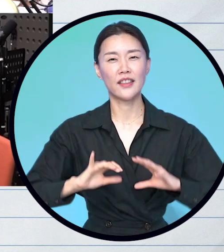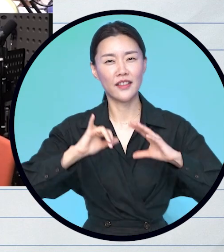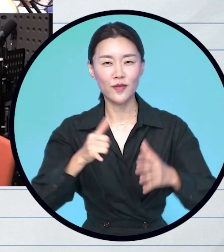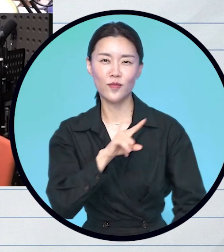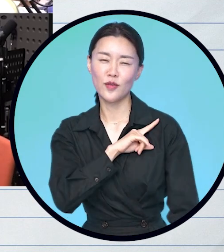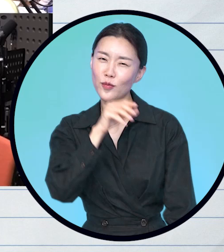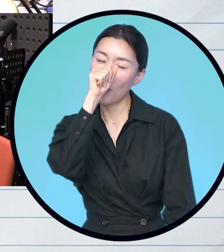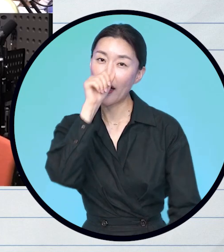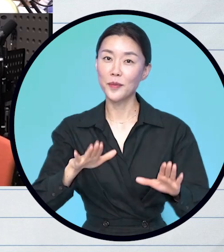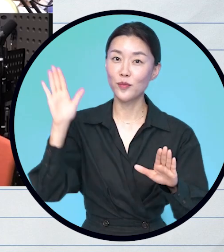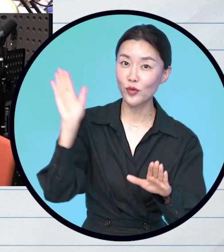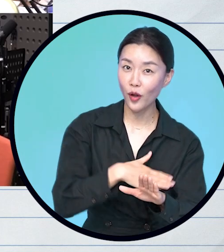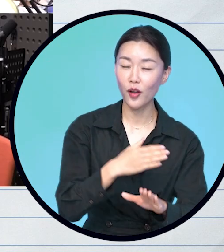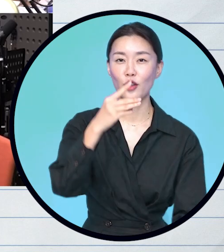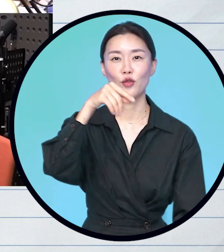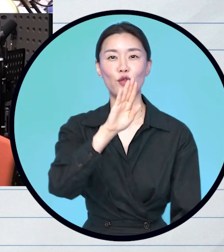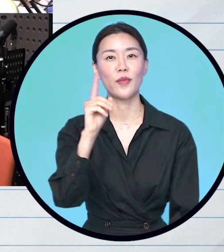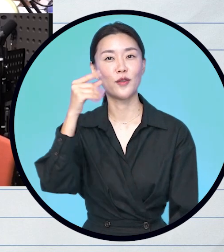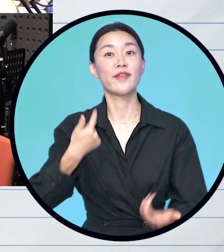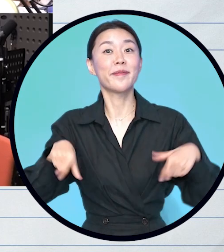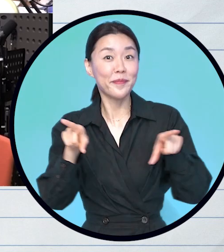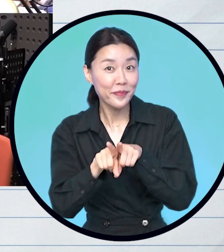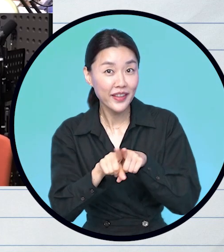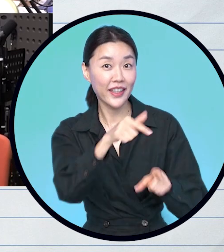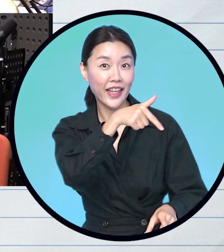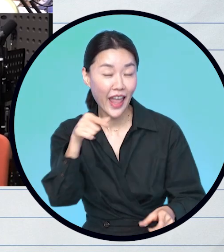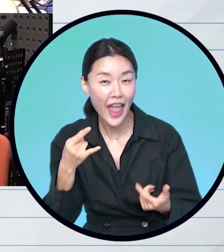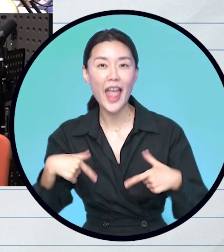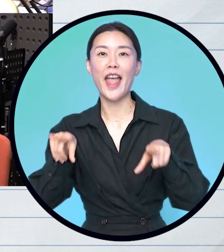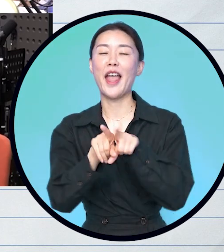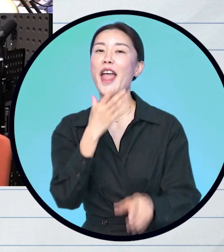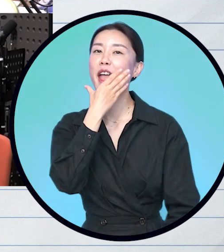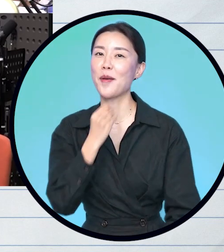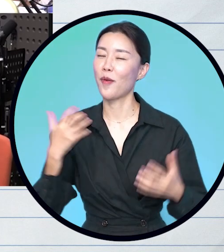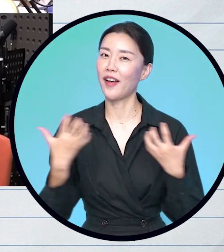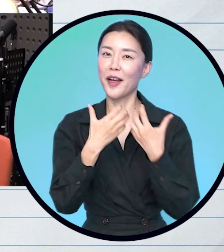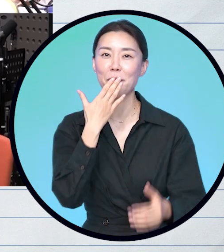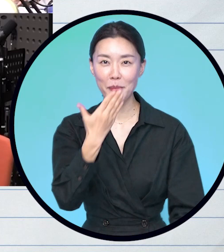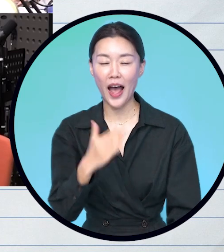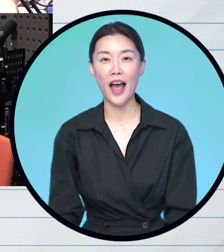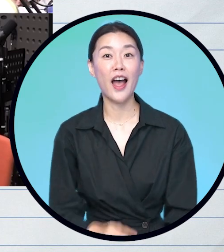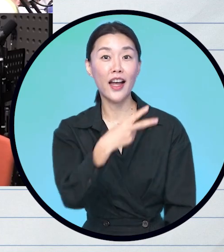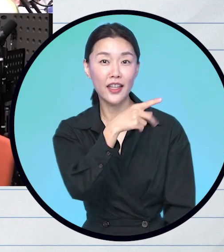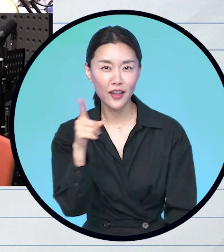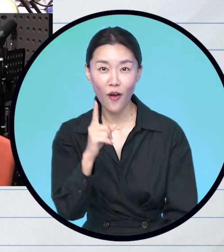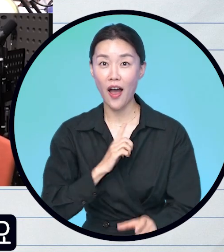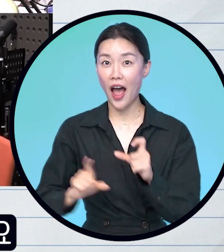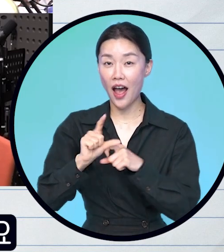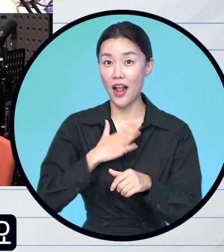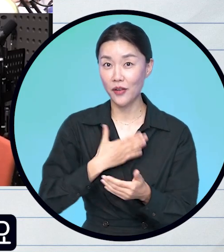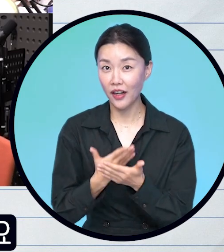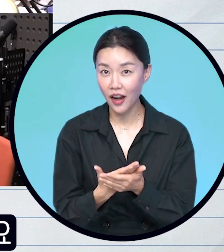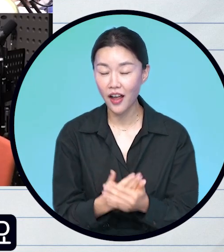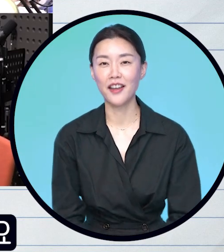최고랍니다. 이제부터 투 투모로우바이투게더와 함께 행복으로 가득하실 거예요. 더 알려달라고요.